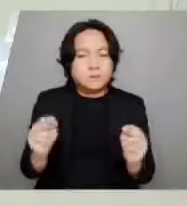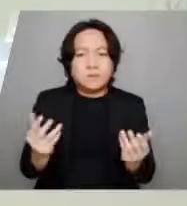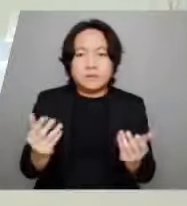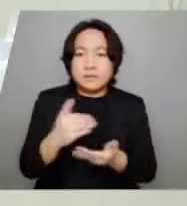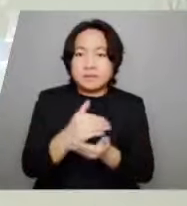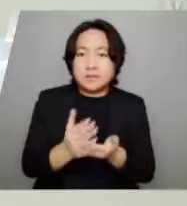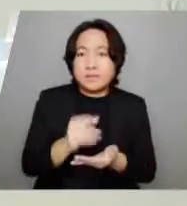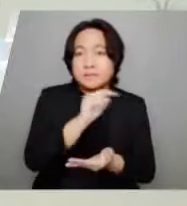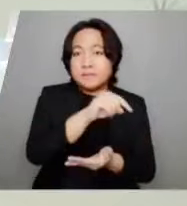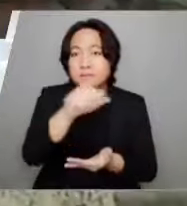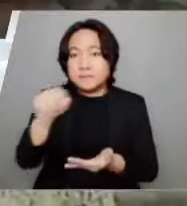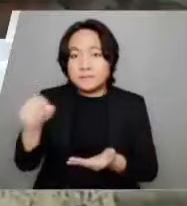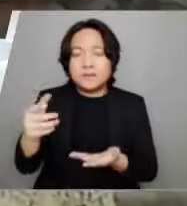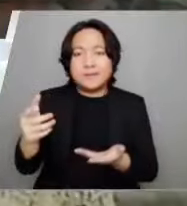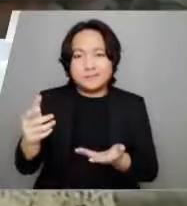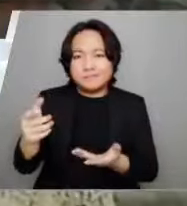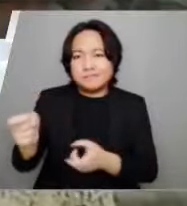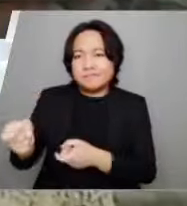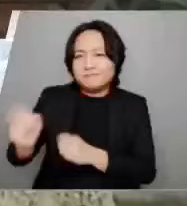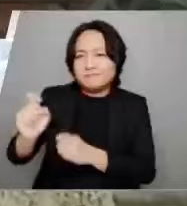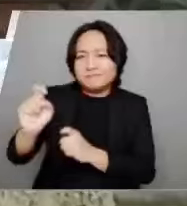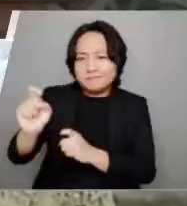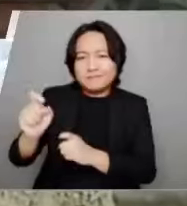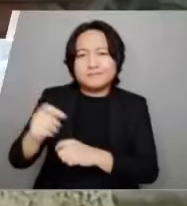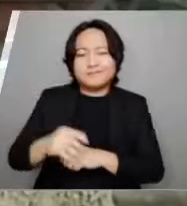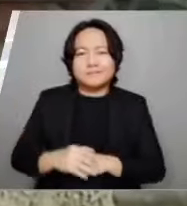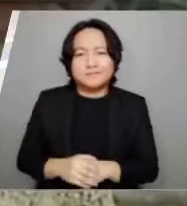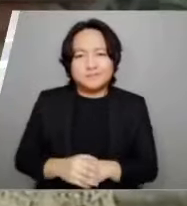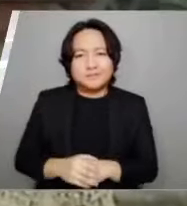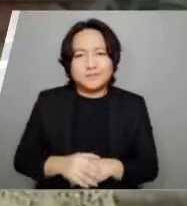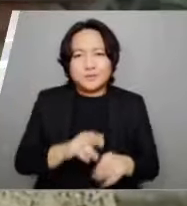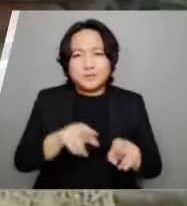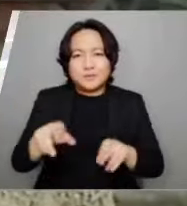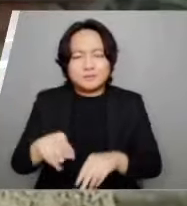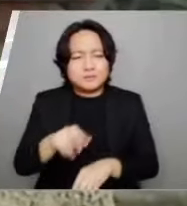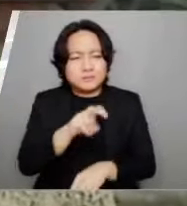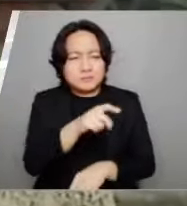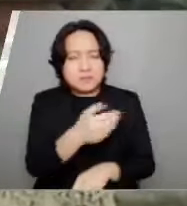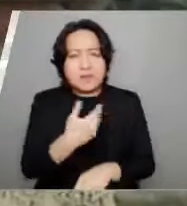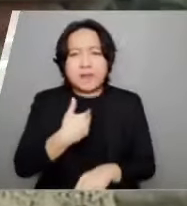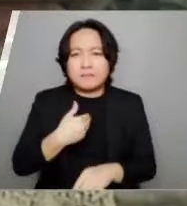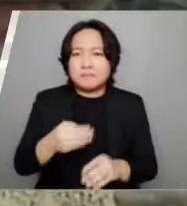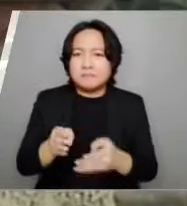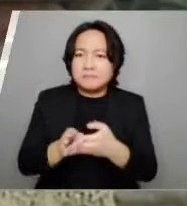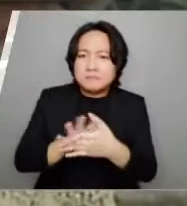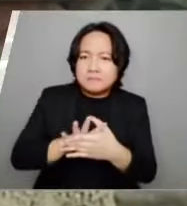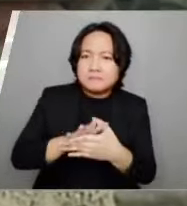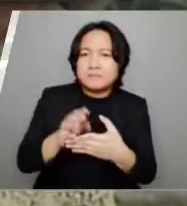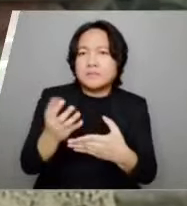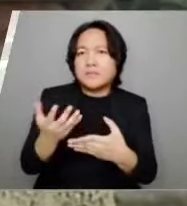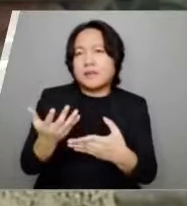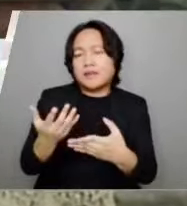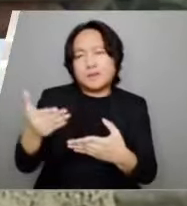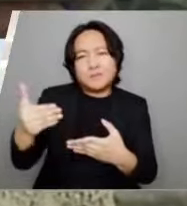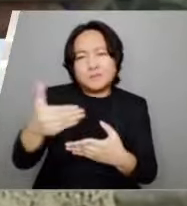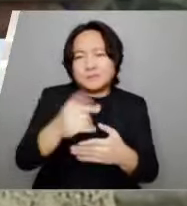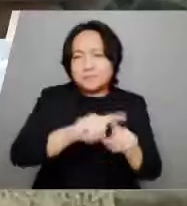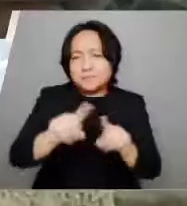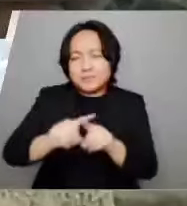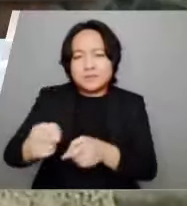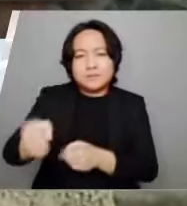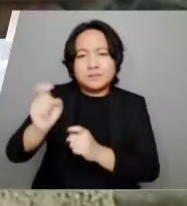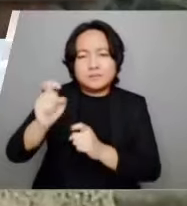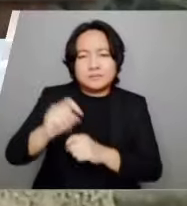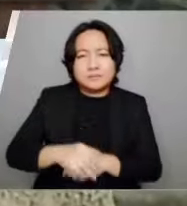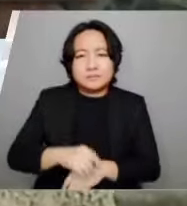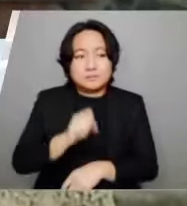naming namimingwit sa ilog. Ano ho yung huli nyo? Dito, tilapia. So ito ho ay kakainin o ano ho ang balak? Hanggang